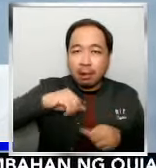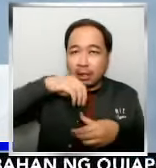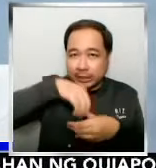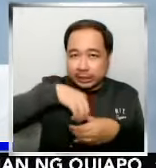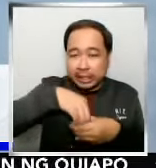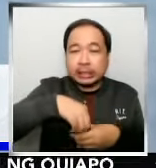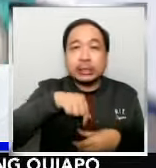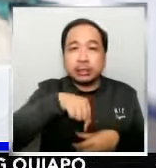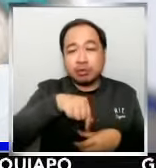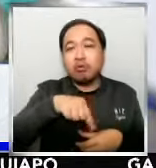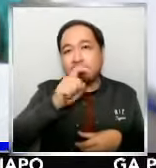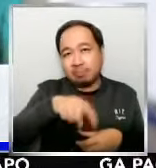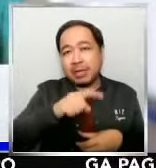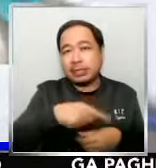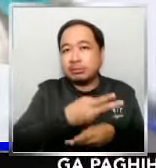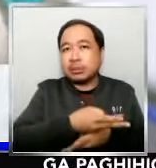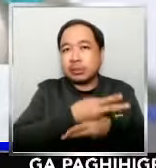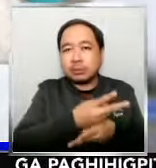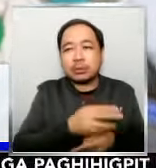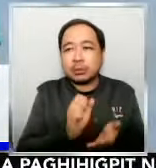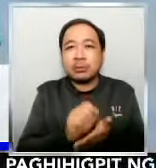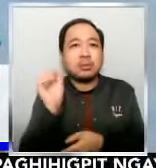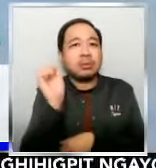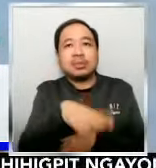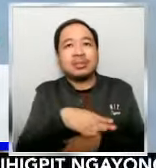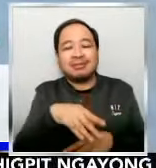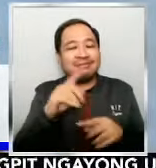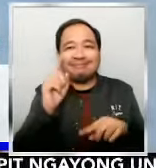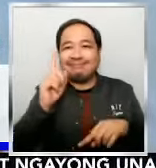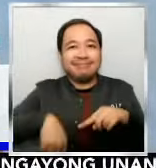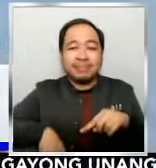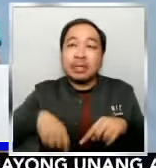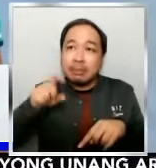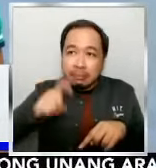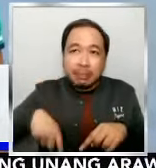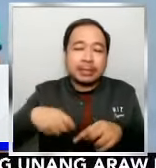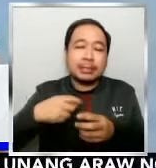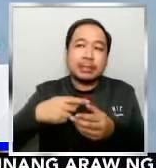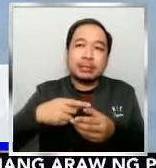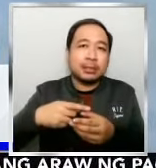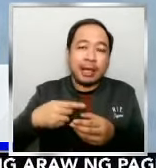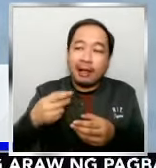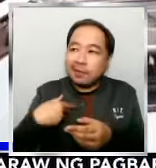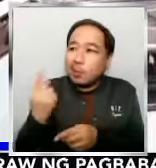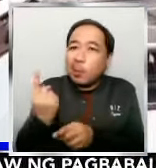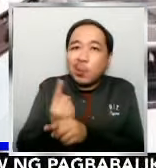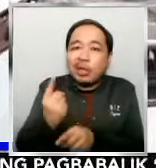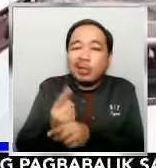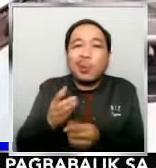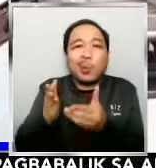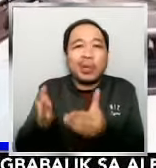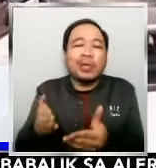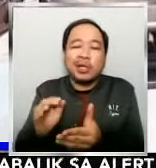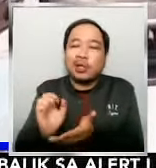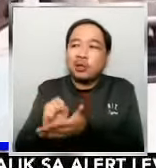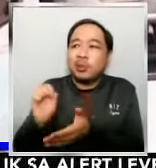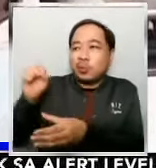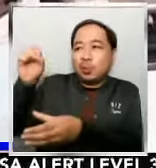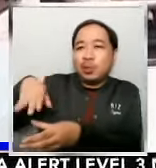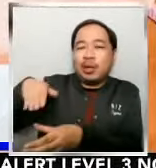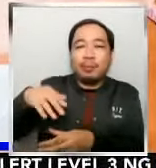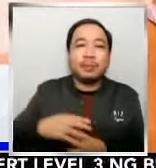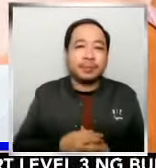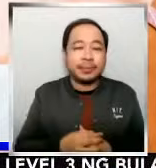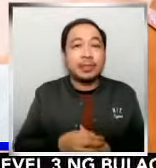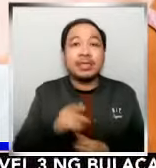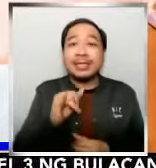siyang kasama. Hindi siya basta-bastang itapon. I-dispose ng wasto ang ating mga e-waste. Sa tamang pagre-recycle ng mga